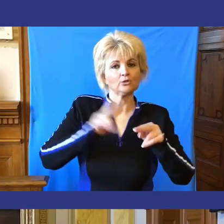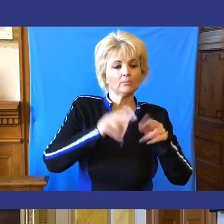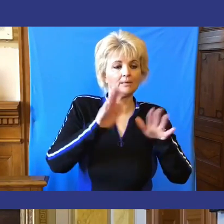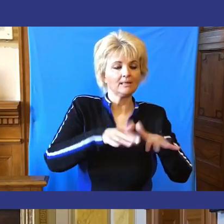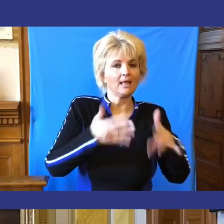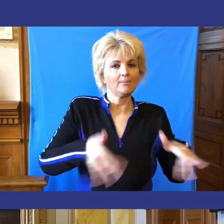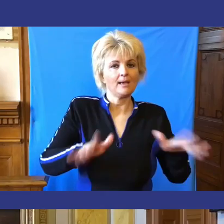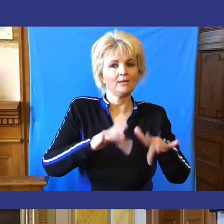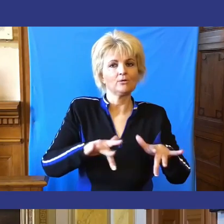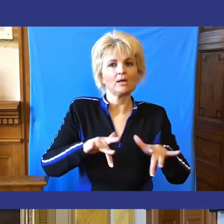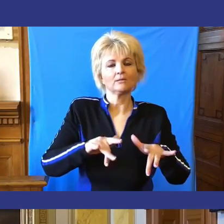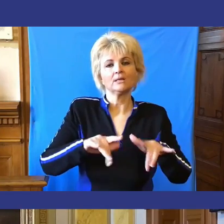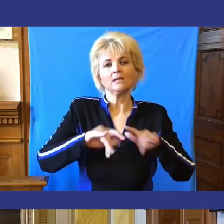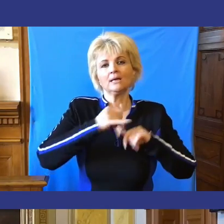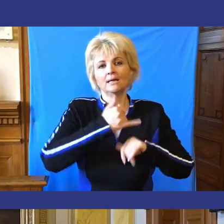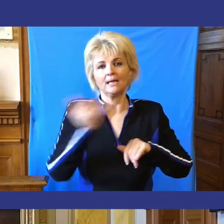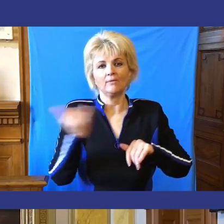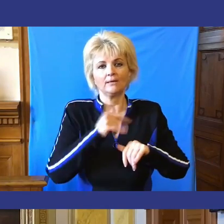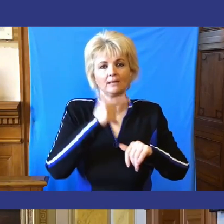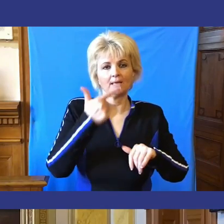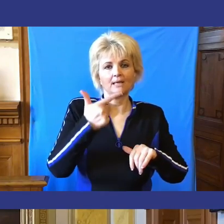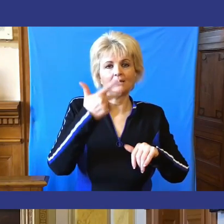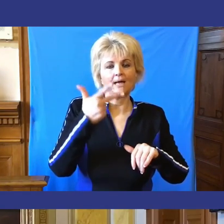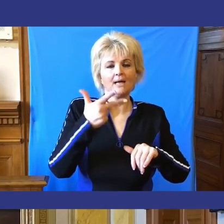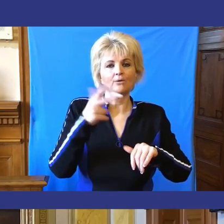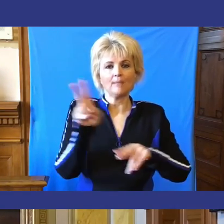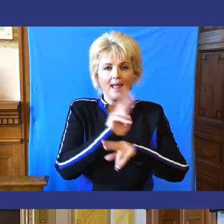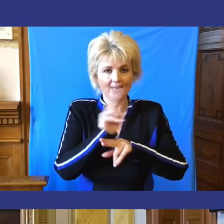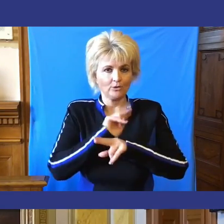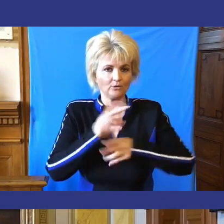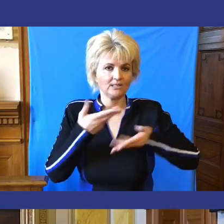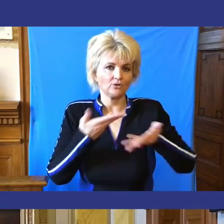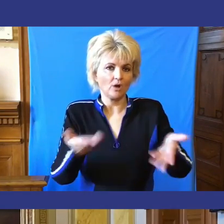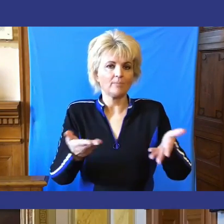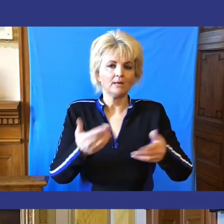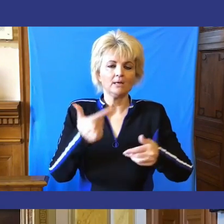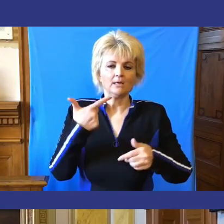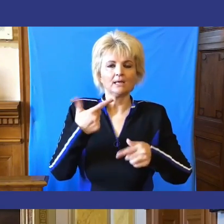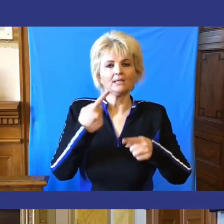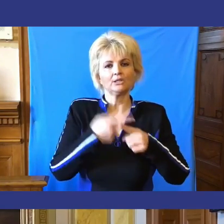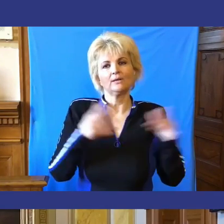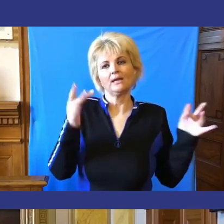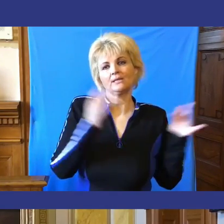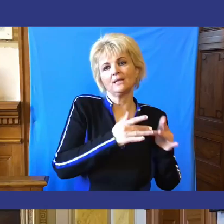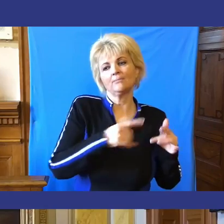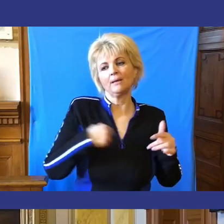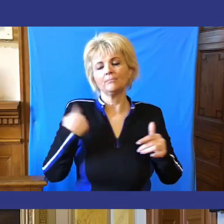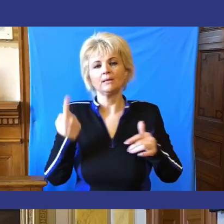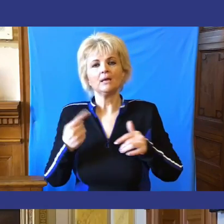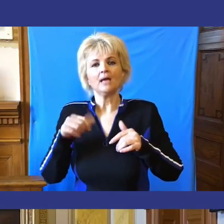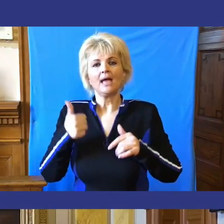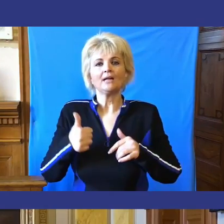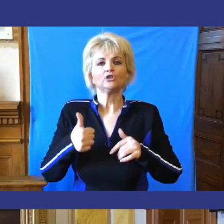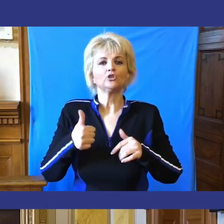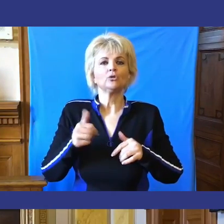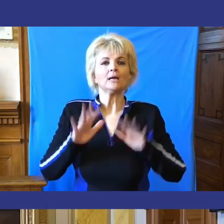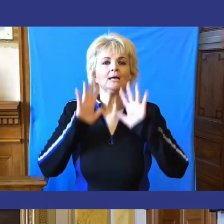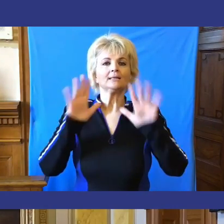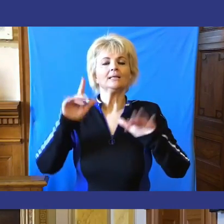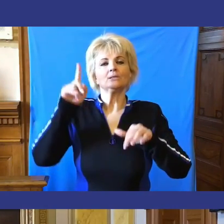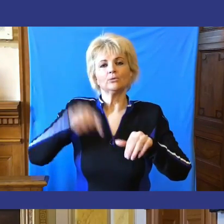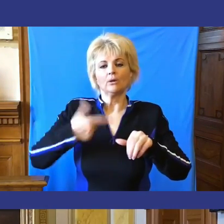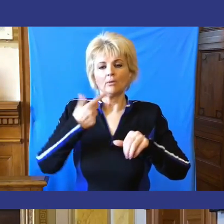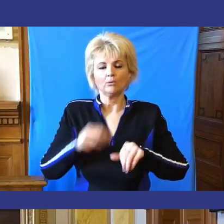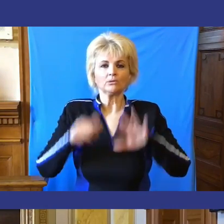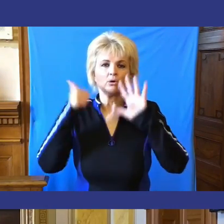telephelyükön átlagosan évente 2-3 ellenőrzést kap. A 2,5-el szemben állunk, az első 10 hónapban kapott 26